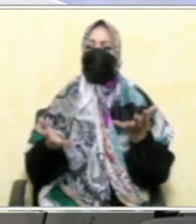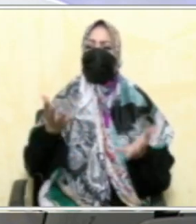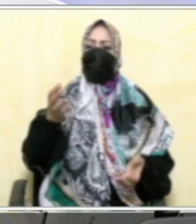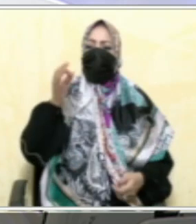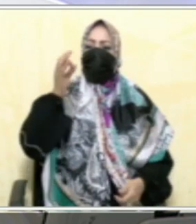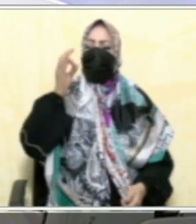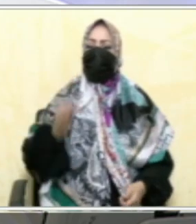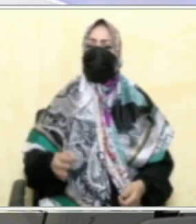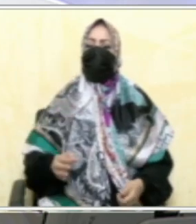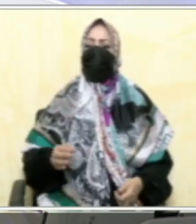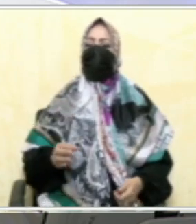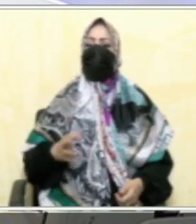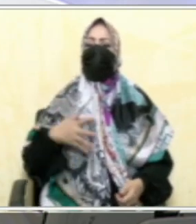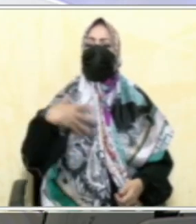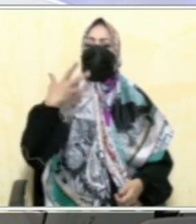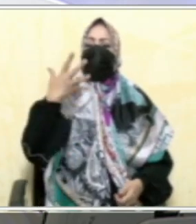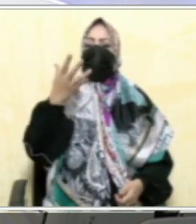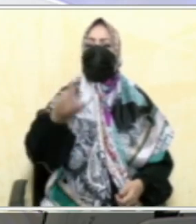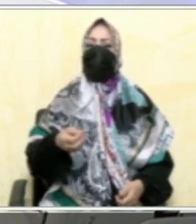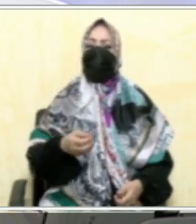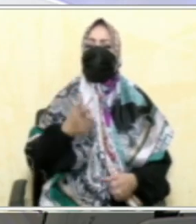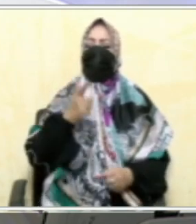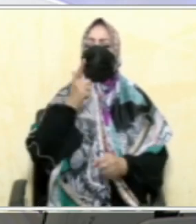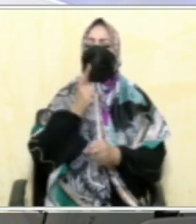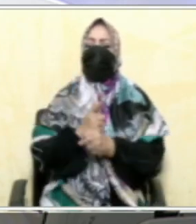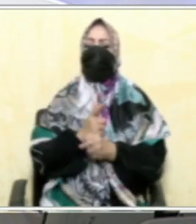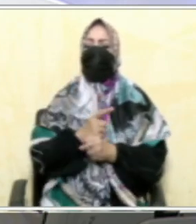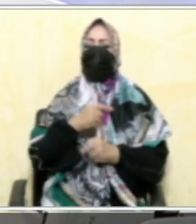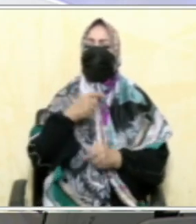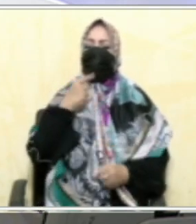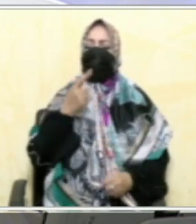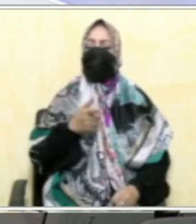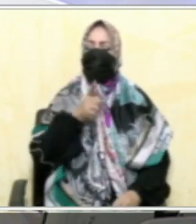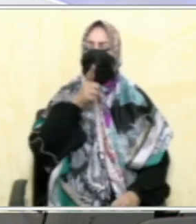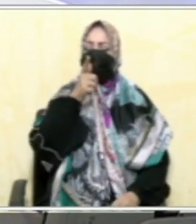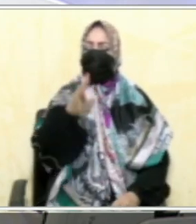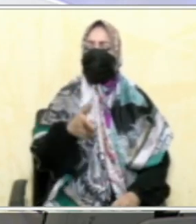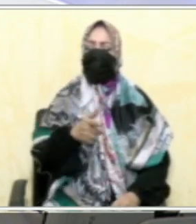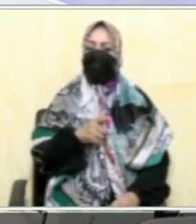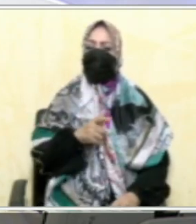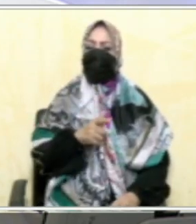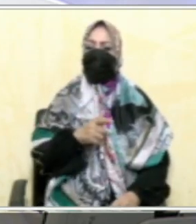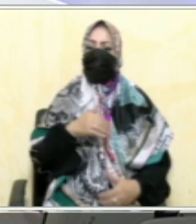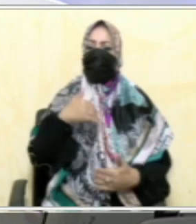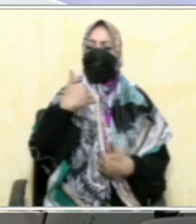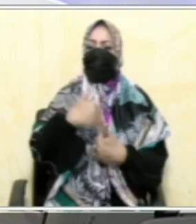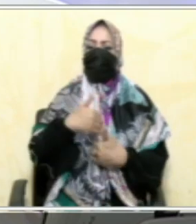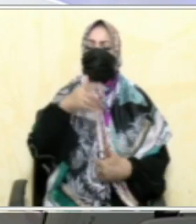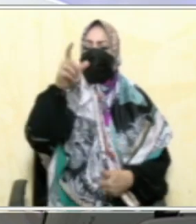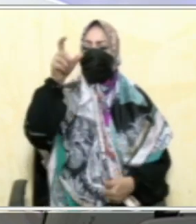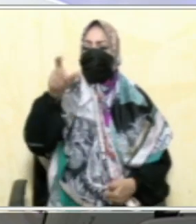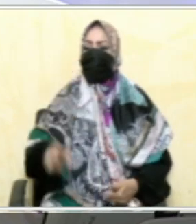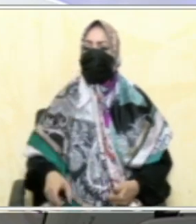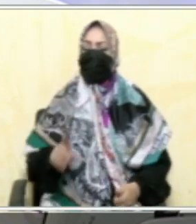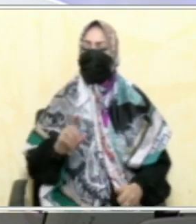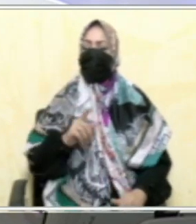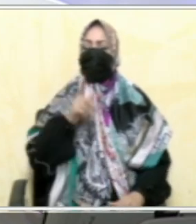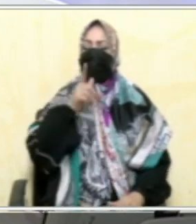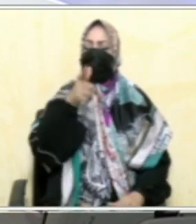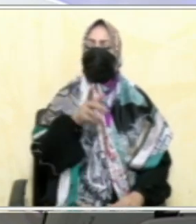إذا كان علماؤنا قد نصوا على أن القاضي إذا علمت منه المحاباة فإنه يكون